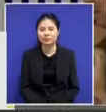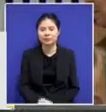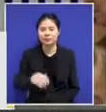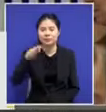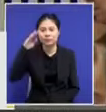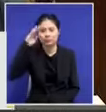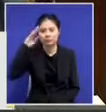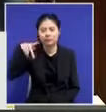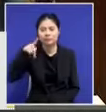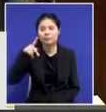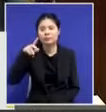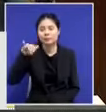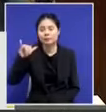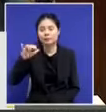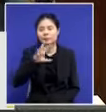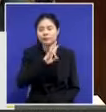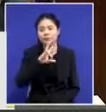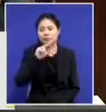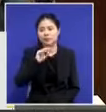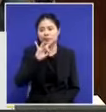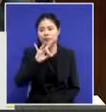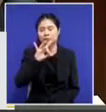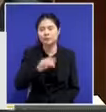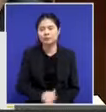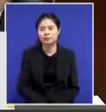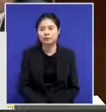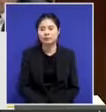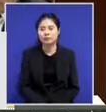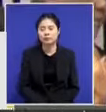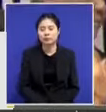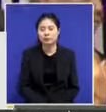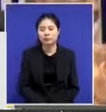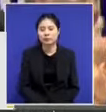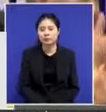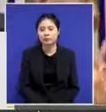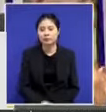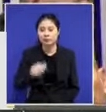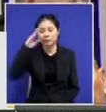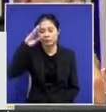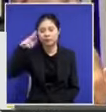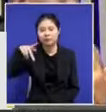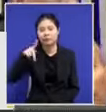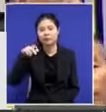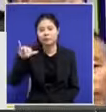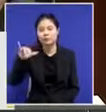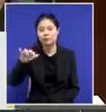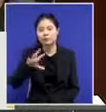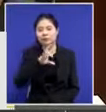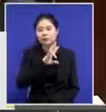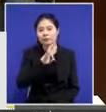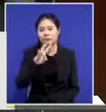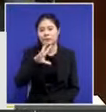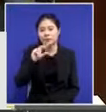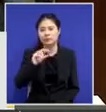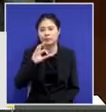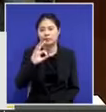าครับ 738นายอุดมวรัญญูรัตน ์พลเอกท่านประยุทธ์จันทร์โอชาครับ